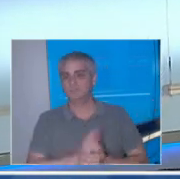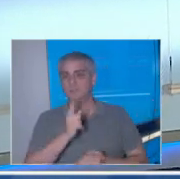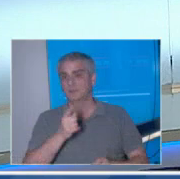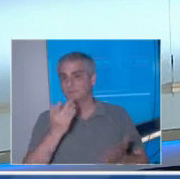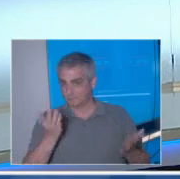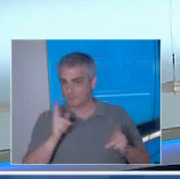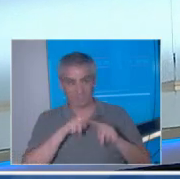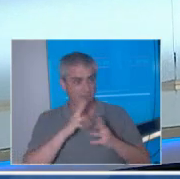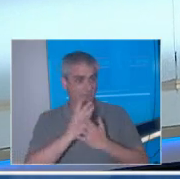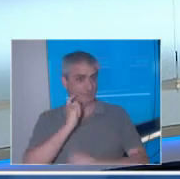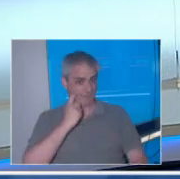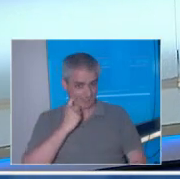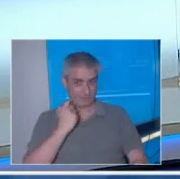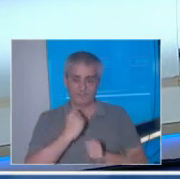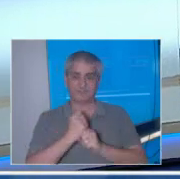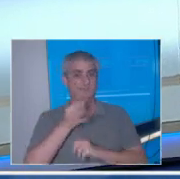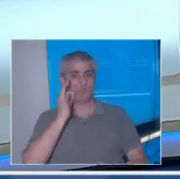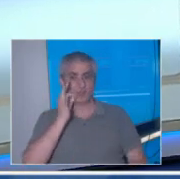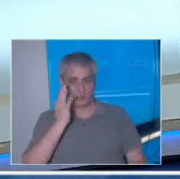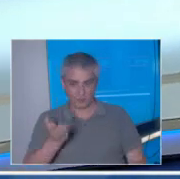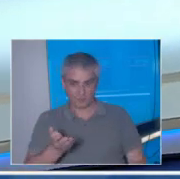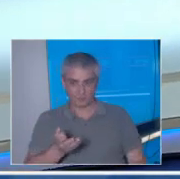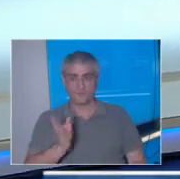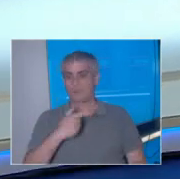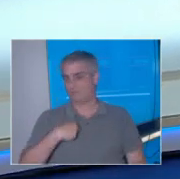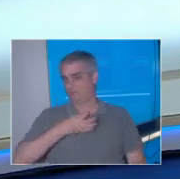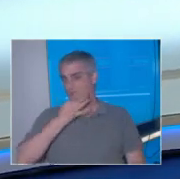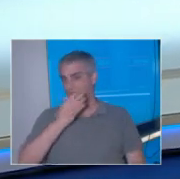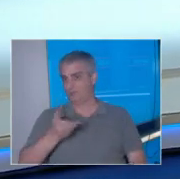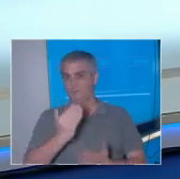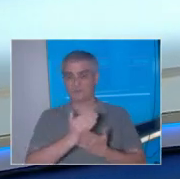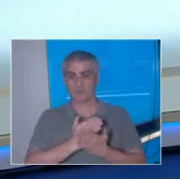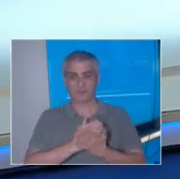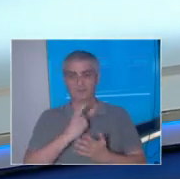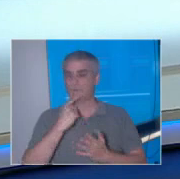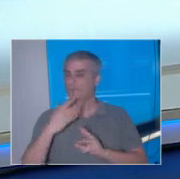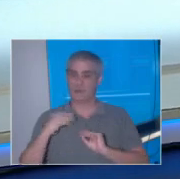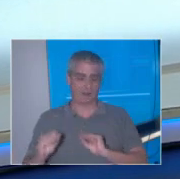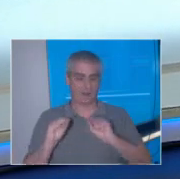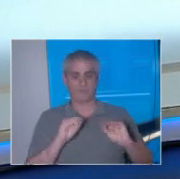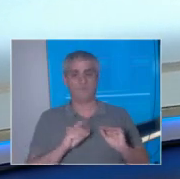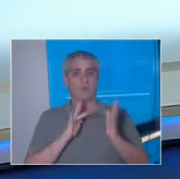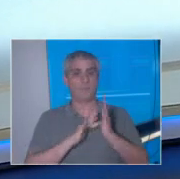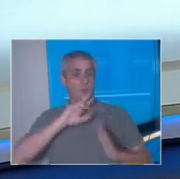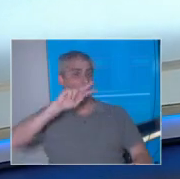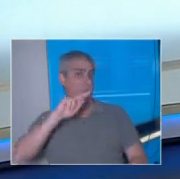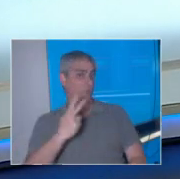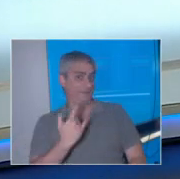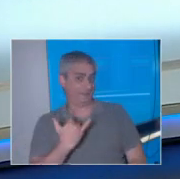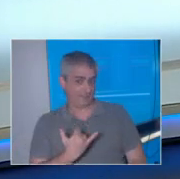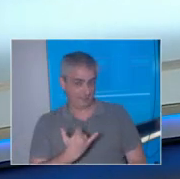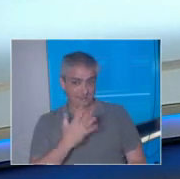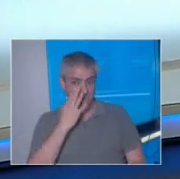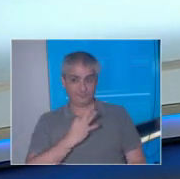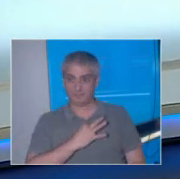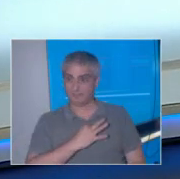ברשותכם, אחרי שצחקנו ועשינו ארומה, גם לנו יש נאום וליינאפ, ואומר לנו למה לעבור. בדיוק. אנחנו במקום השני כעת. שמו